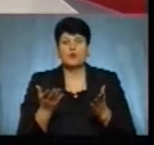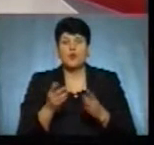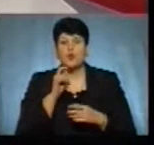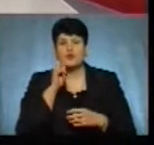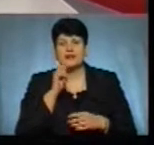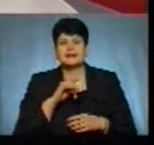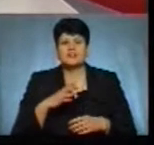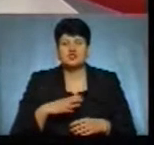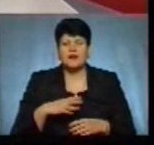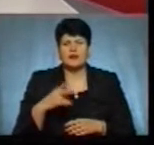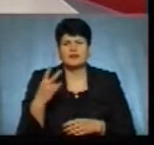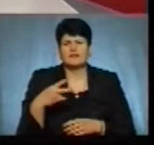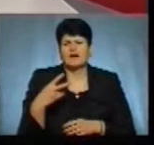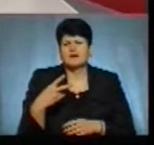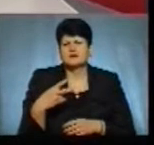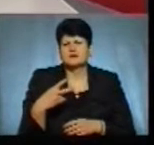чекала